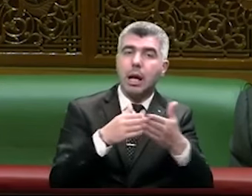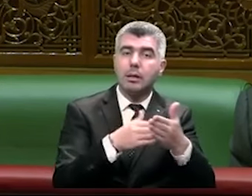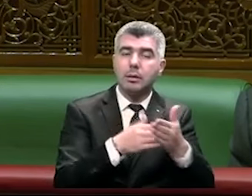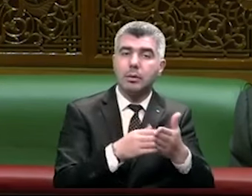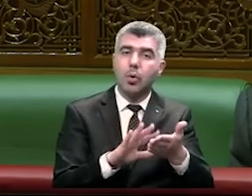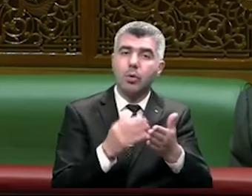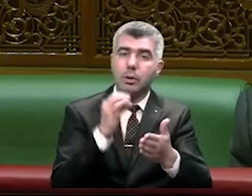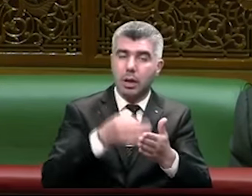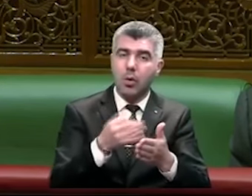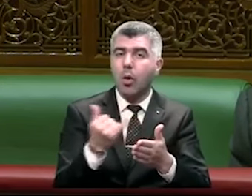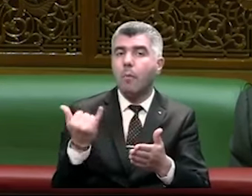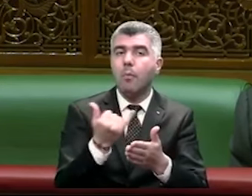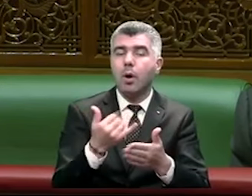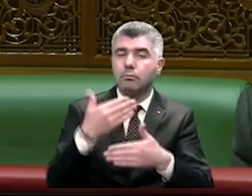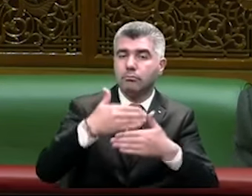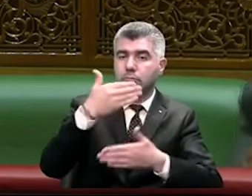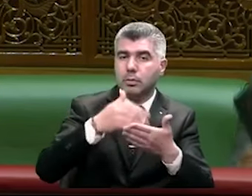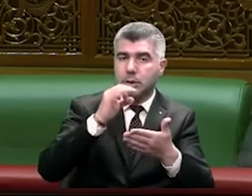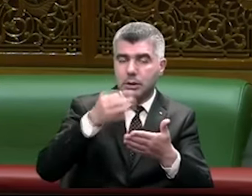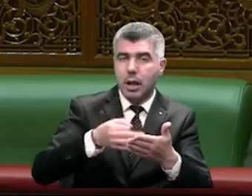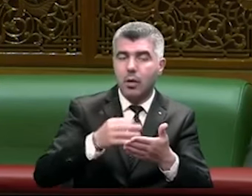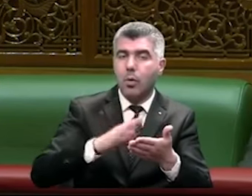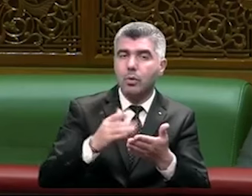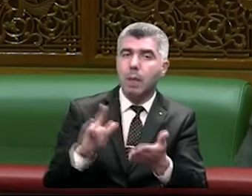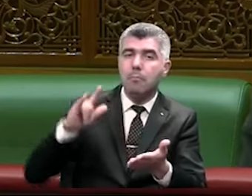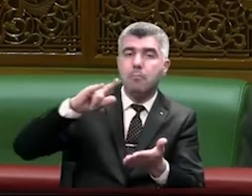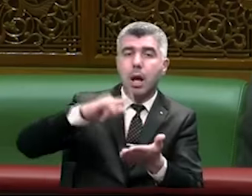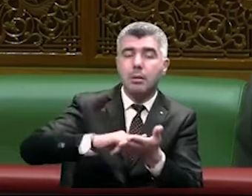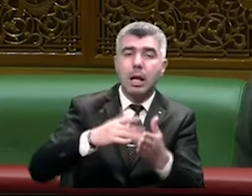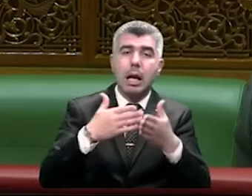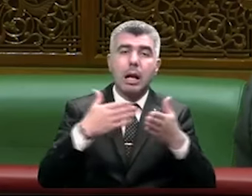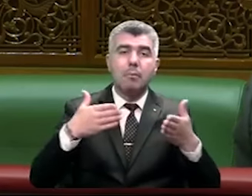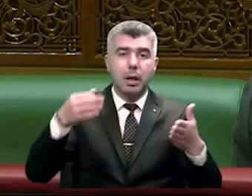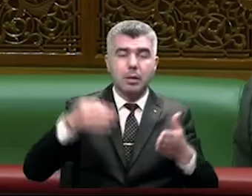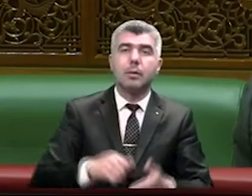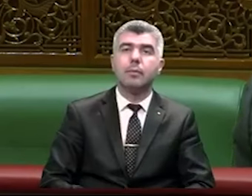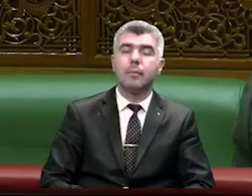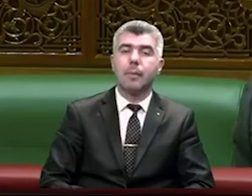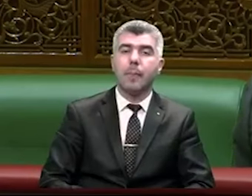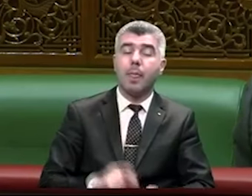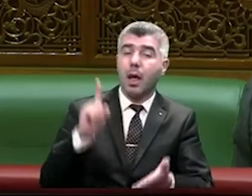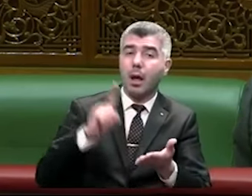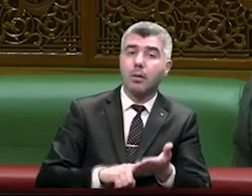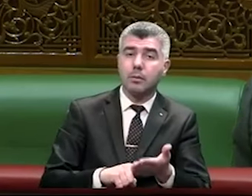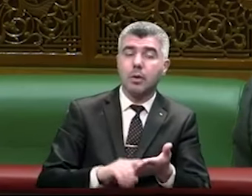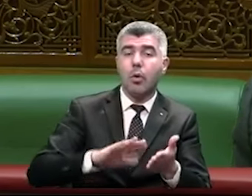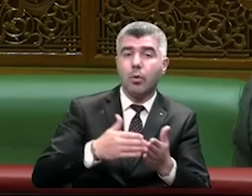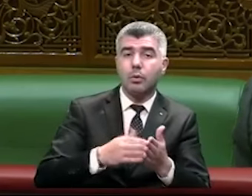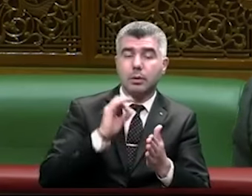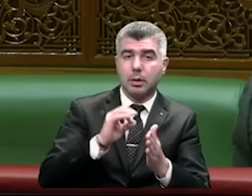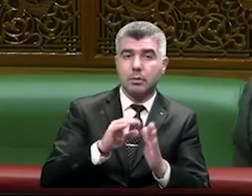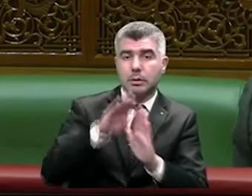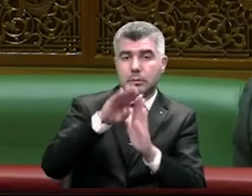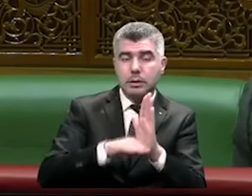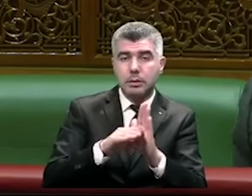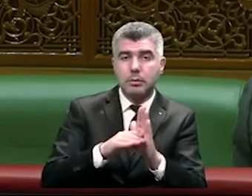التطوير السيد الوزير وتحديث البنيات التحتيه للمطارات الكبرى وتوسعه اكثر فعلا فلا يعقل تقبل النقص الحاد